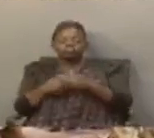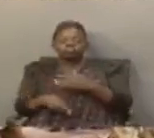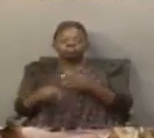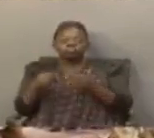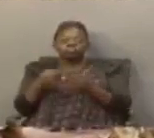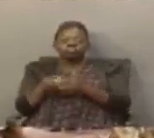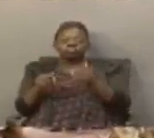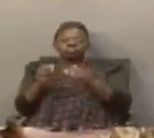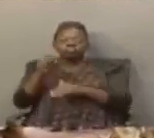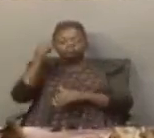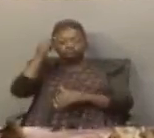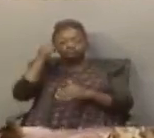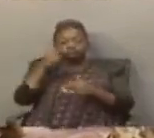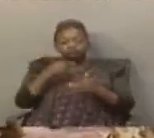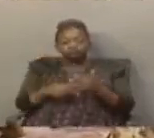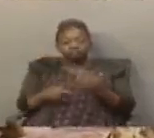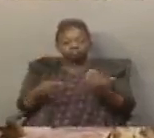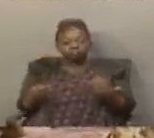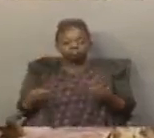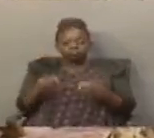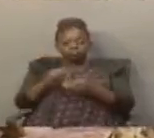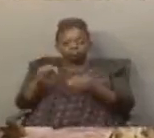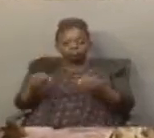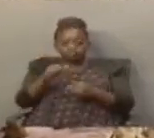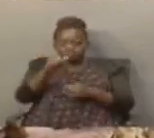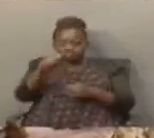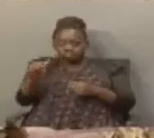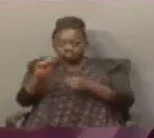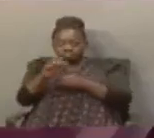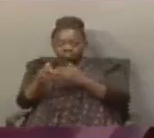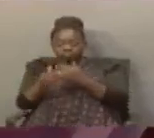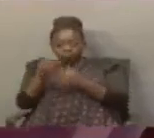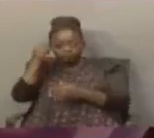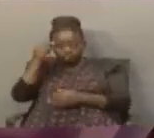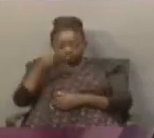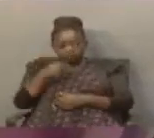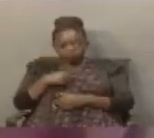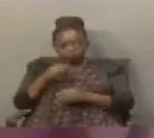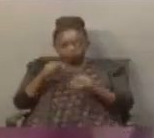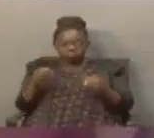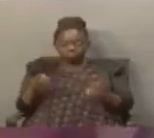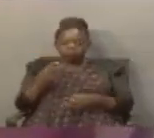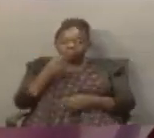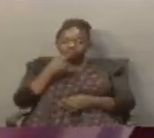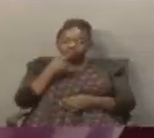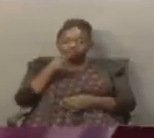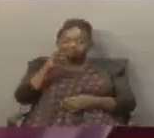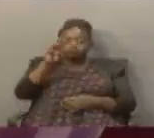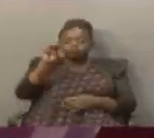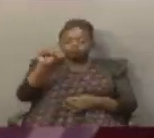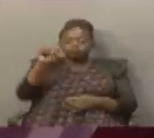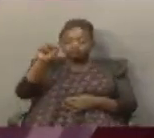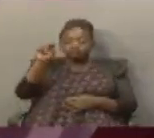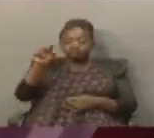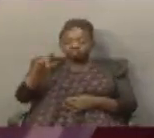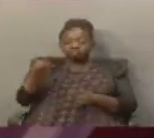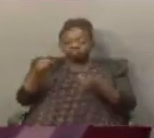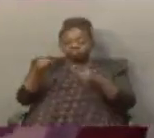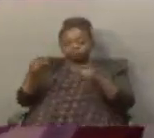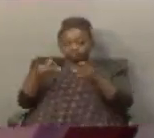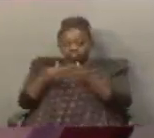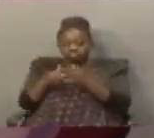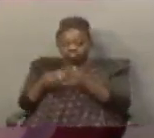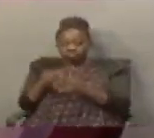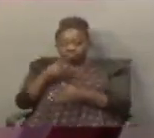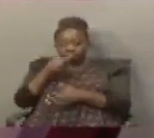sente ez'onsaba zaaki? Nagamba omwana abadde ebweru nga tandabirira. Nantege asekeredde Wamala nti wadde omukolo yagulemeseza